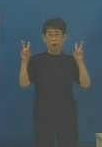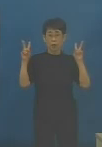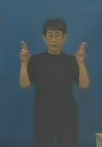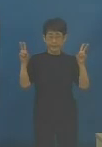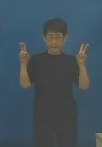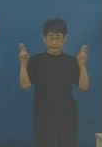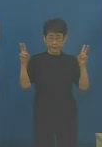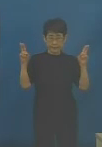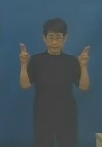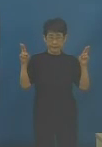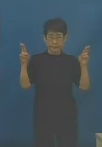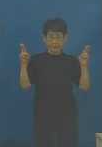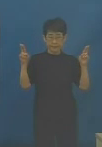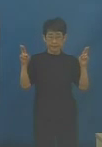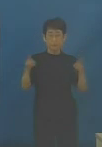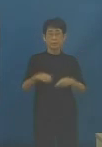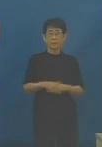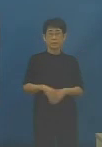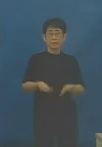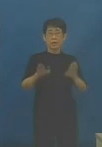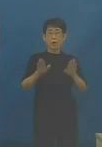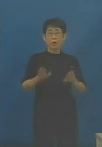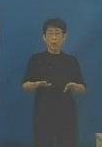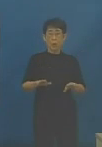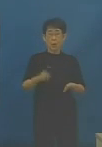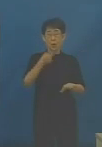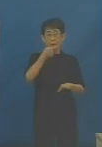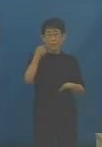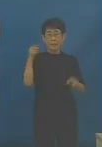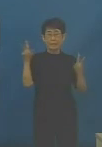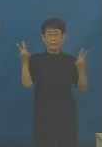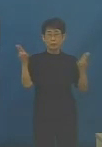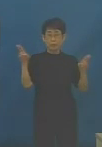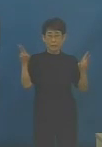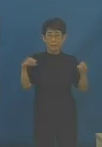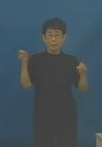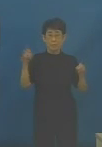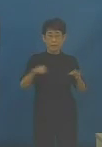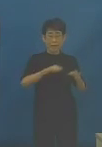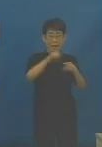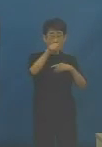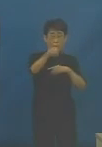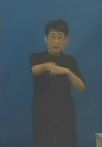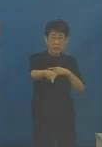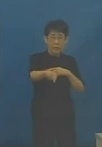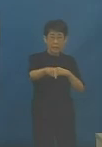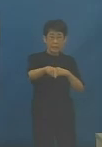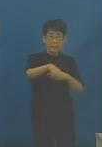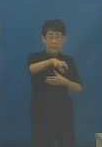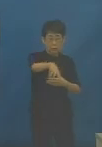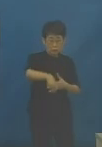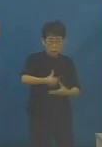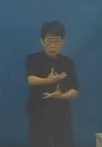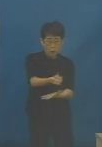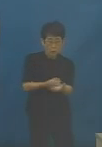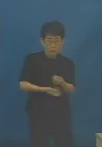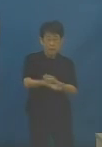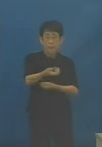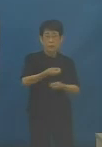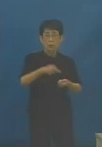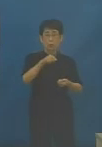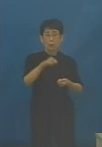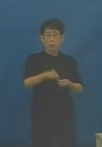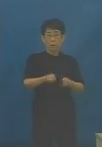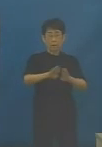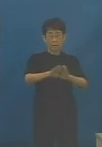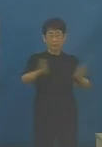。今日ですね、ベニズワイガニと、それから沖合底引き漁業、これが解禁をされることに、